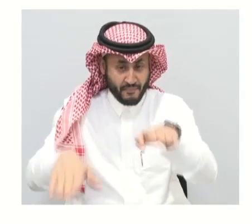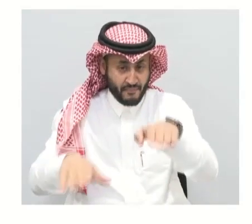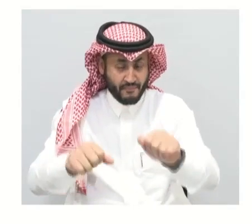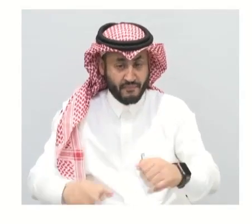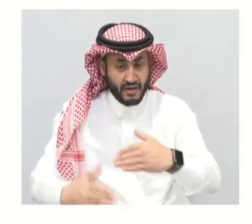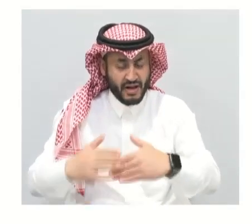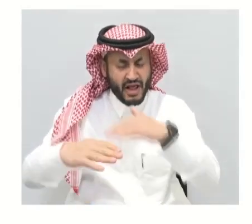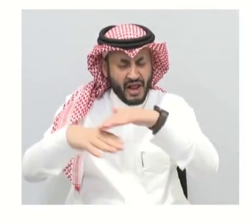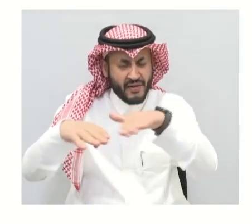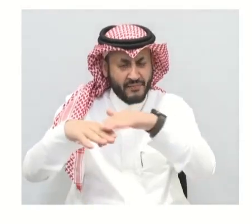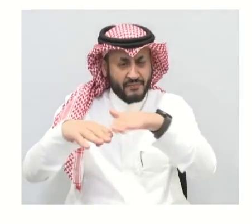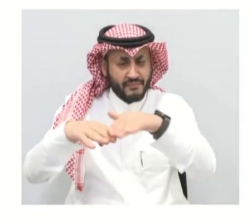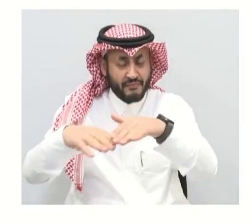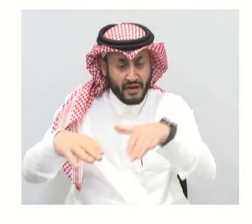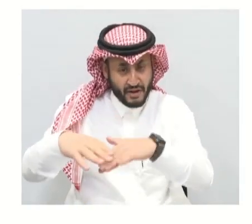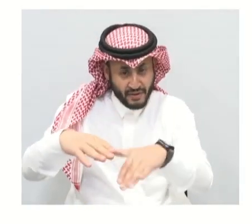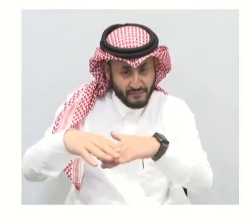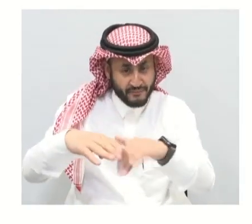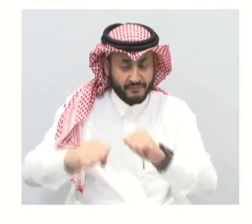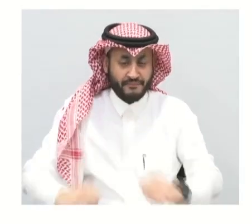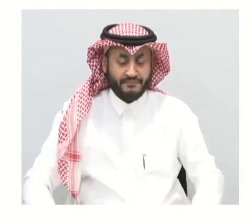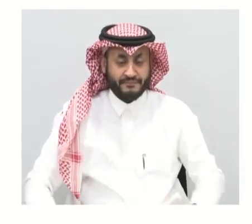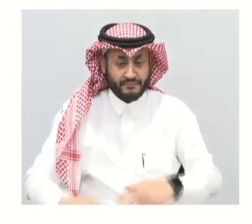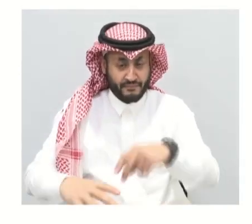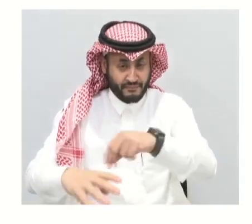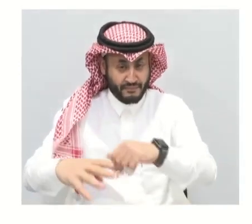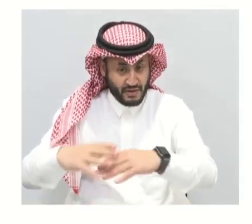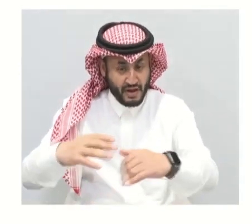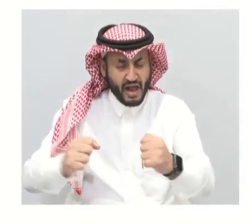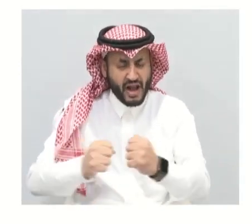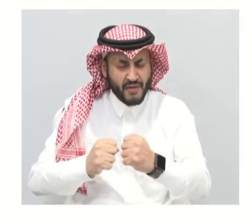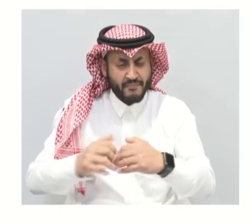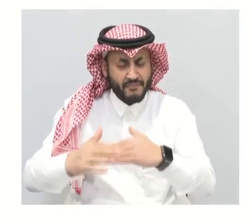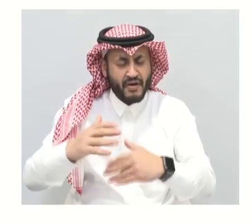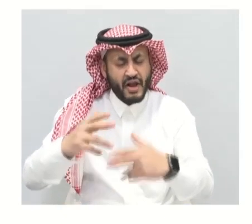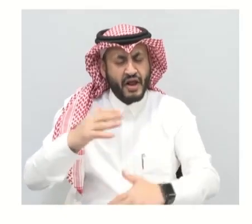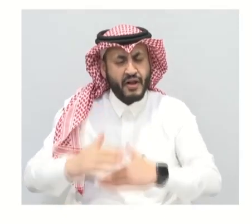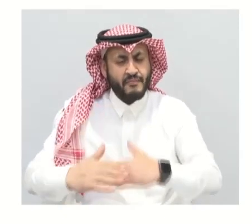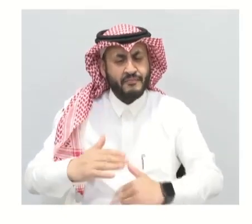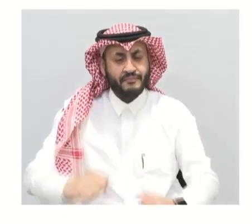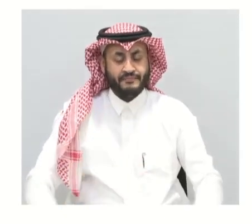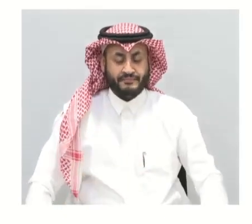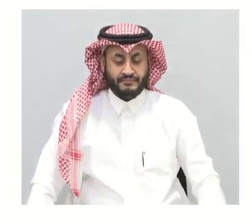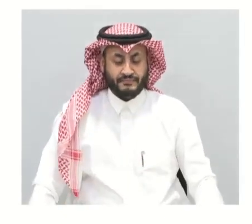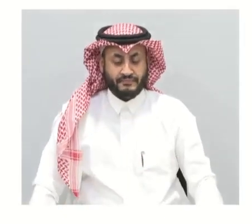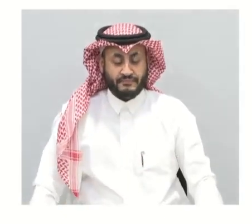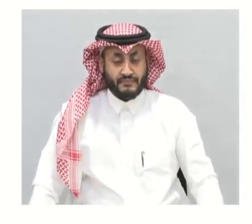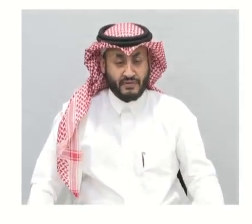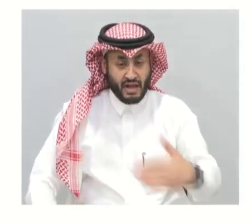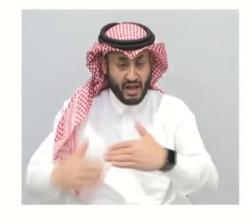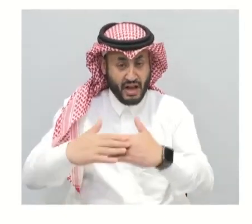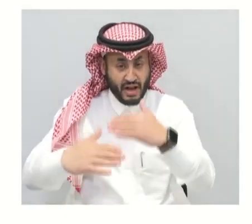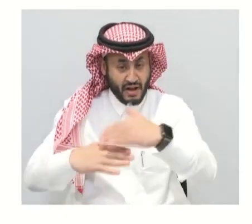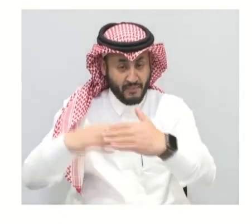بين التربه السطحيه وتحت السطحيه والتربه الصخريه وغيرها من النطاقات التي تمثل